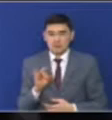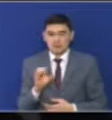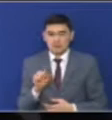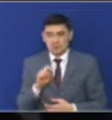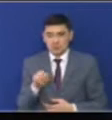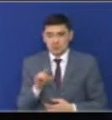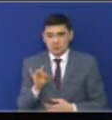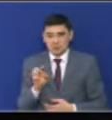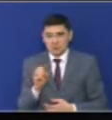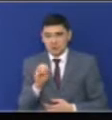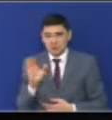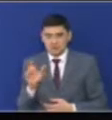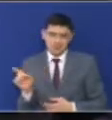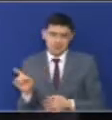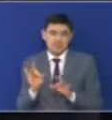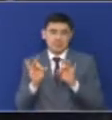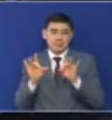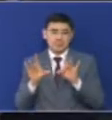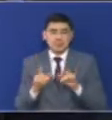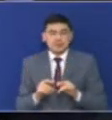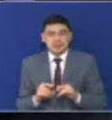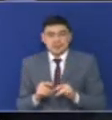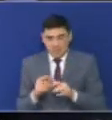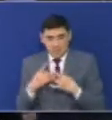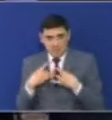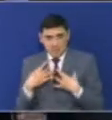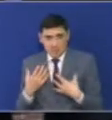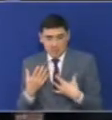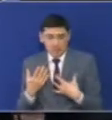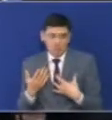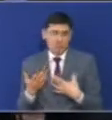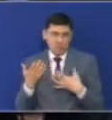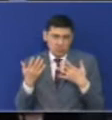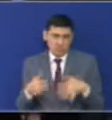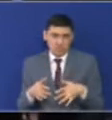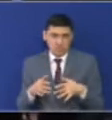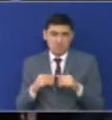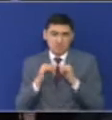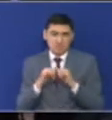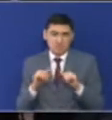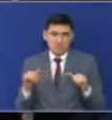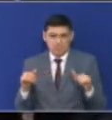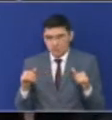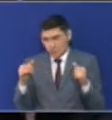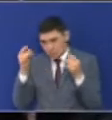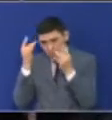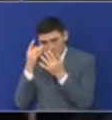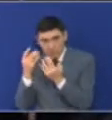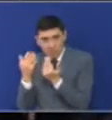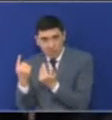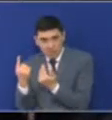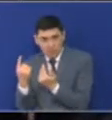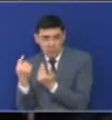для горожан давно стал общим. Праздник давно перешел границы одного этноса. Его